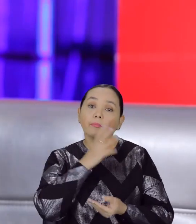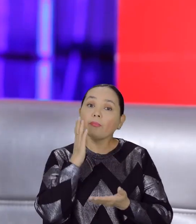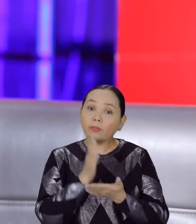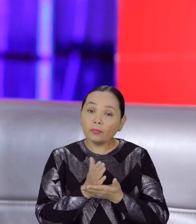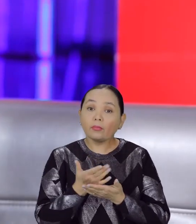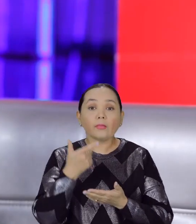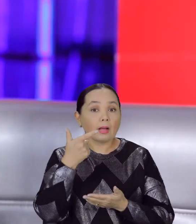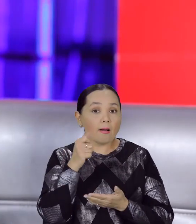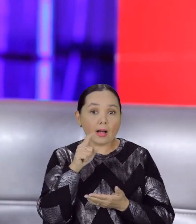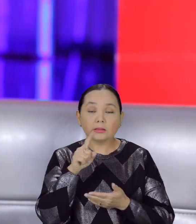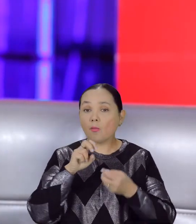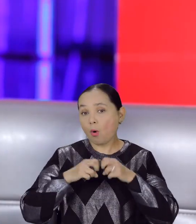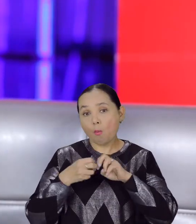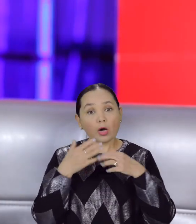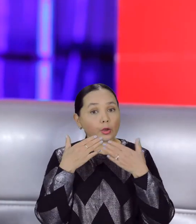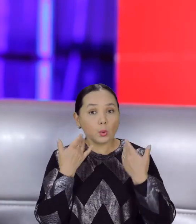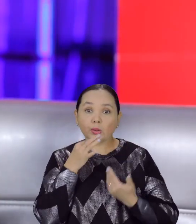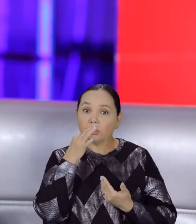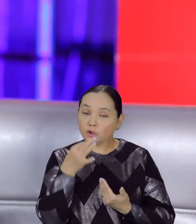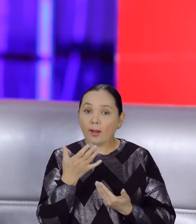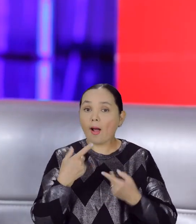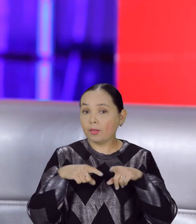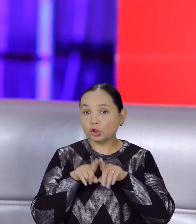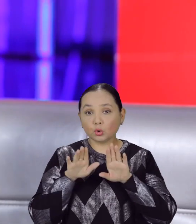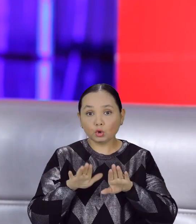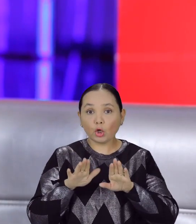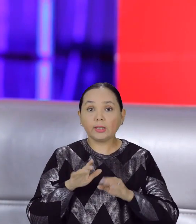bo'lsa, gazdan muammo yo'q, deyapti ana shu